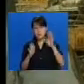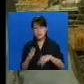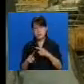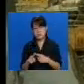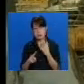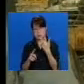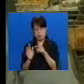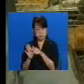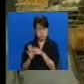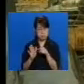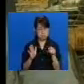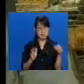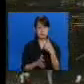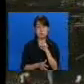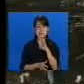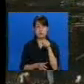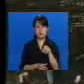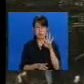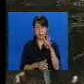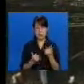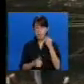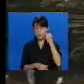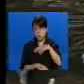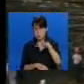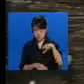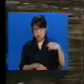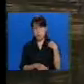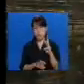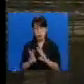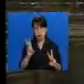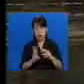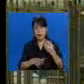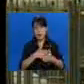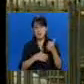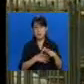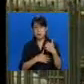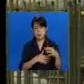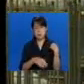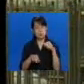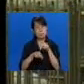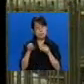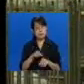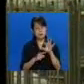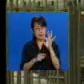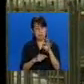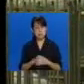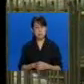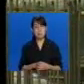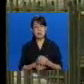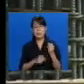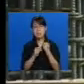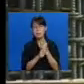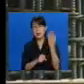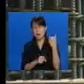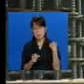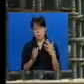ลดลงร้อยละ 17.5 นะครับแต่จำนวนบ้านที่ยังขายไม่ออกในเดือนเมษายนก็ยังเพิ่มขึ้นเกือบร้อยละ9จากระยะเดียวกันกับปีที่แล้วเกือบ